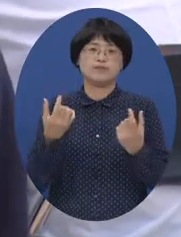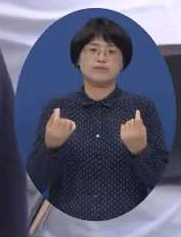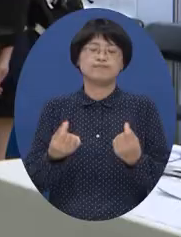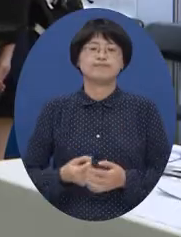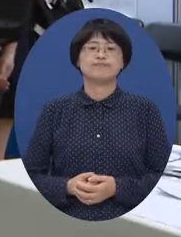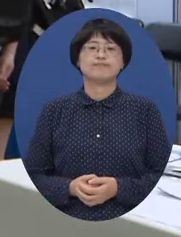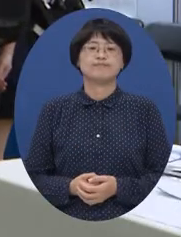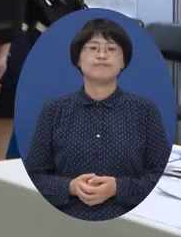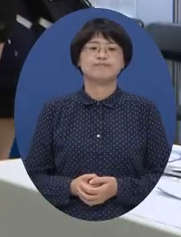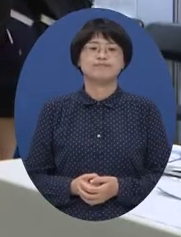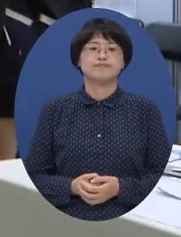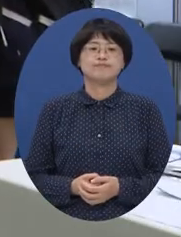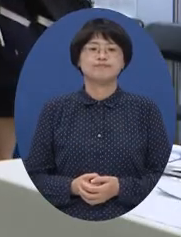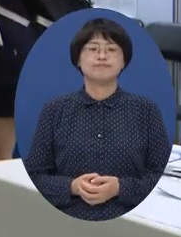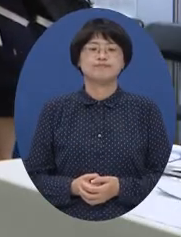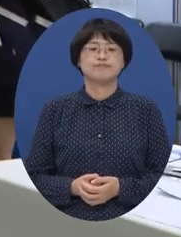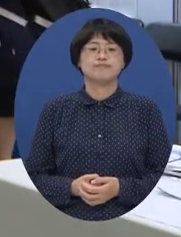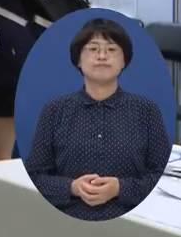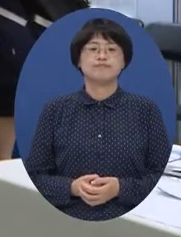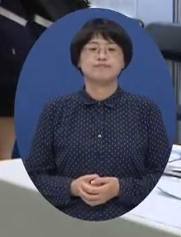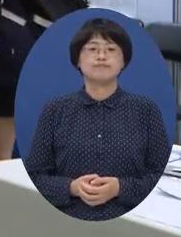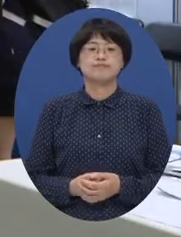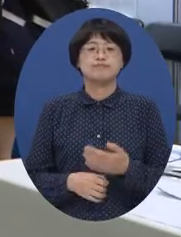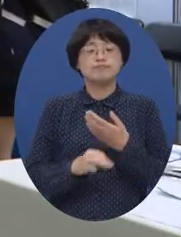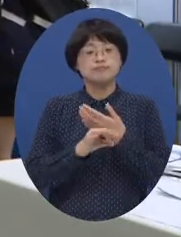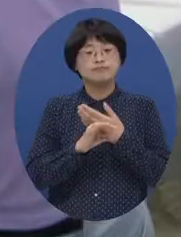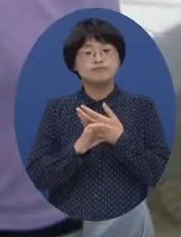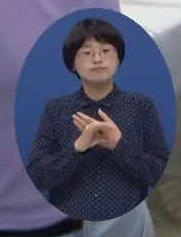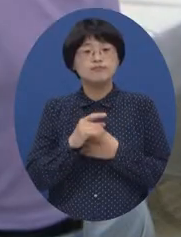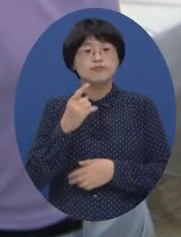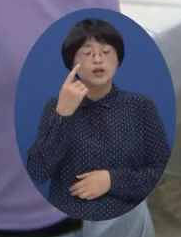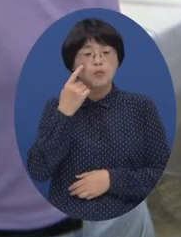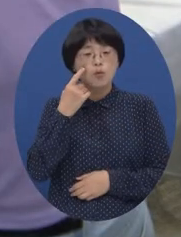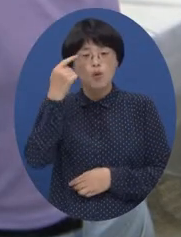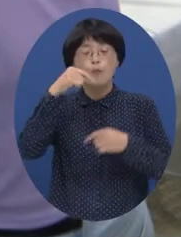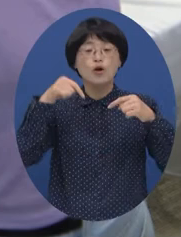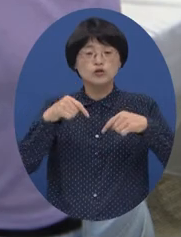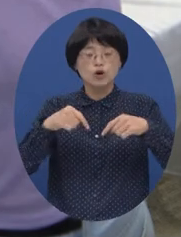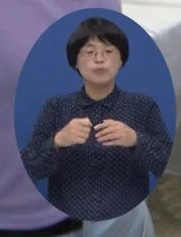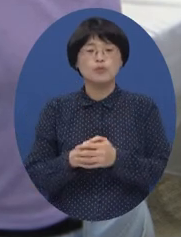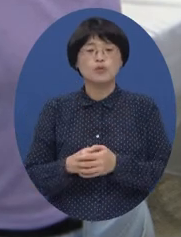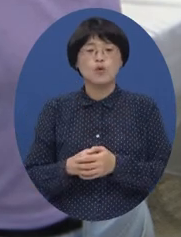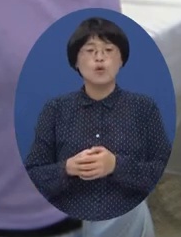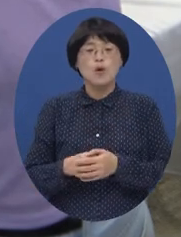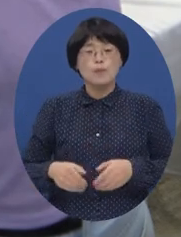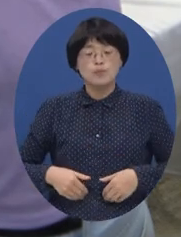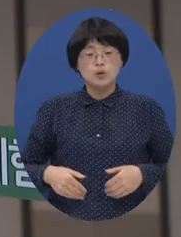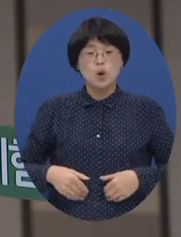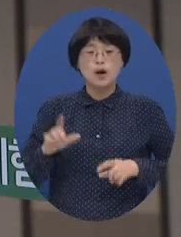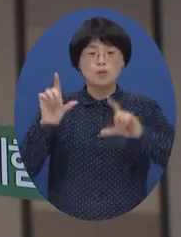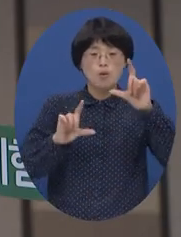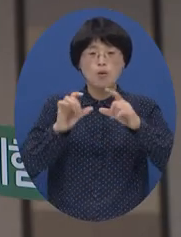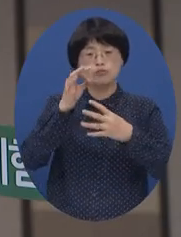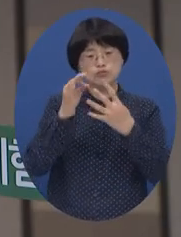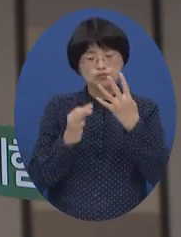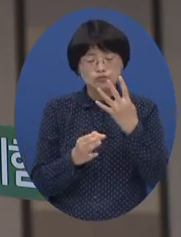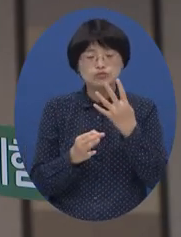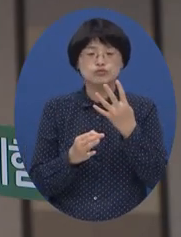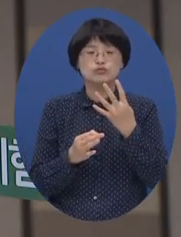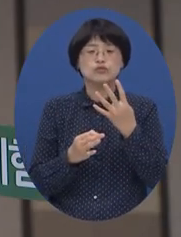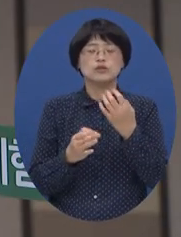것 같아요. 이 밖에 가상현실 VR 기기로 하는 가상 면접과 취업 스타일링 등 진로와 관련된